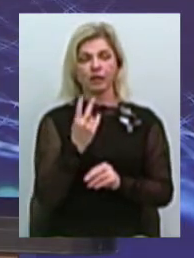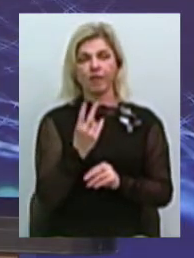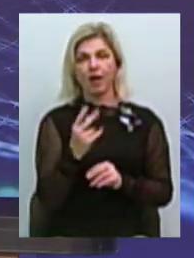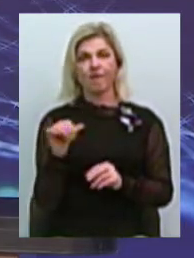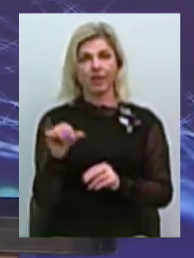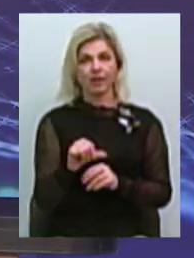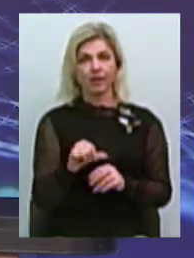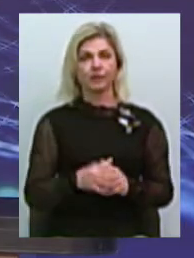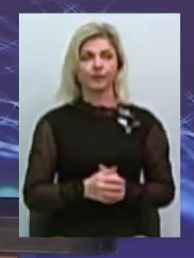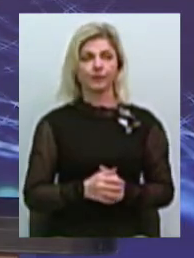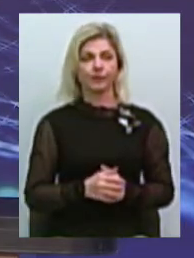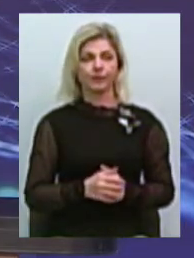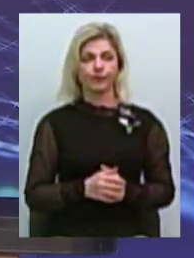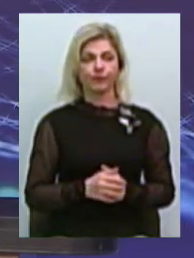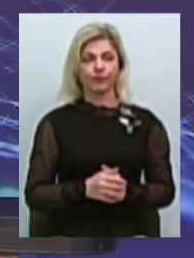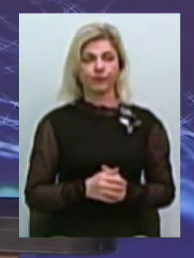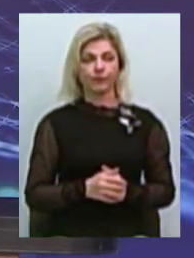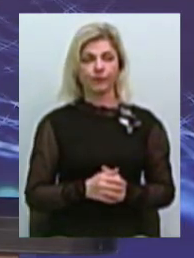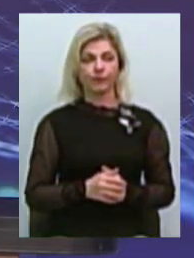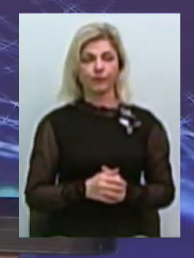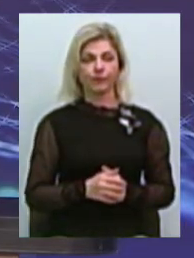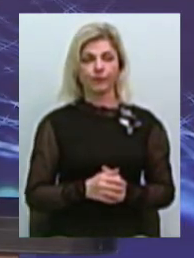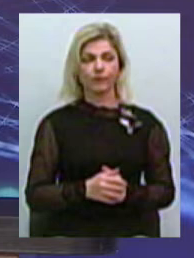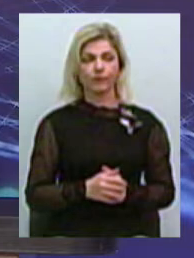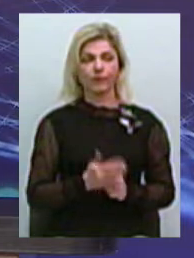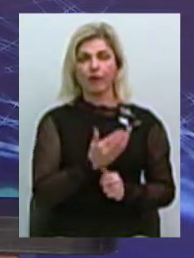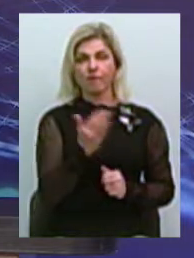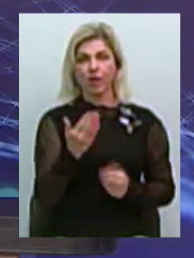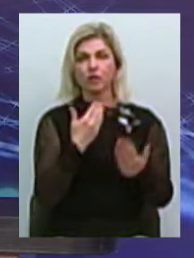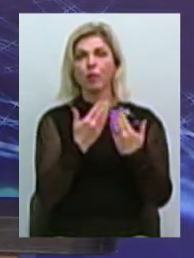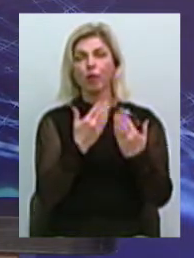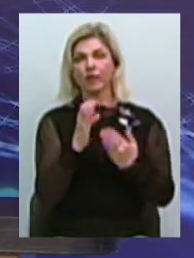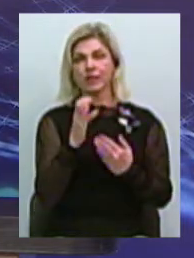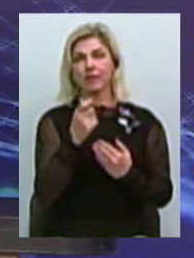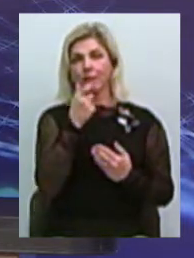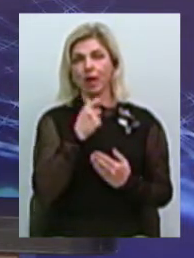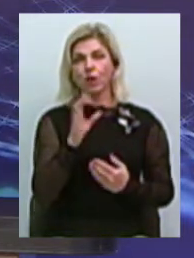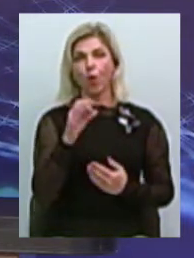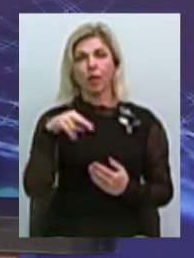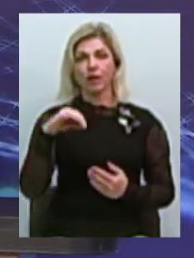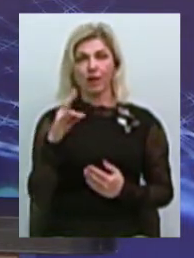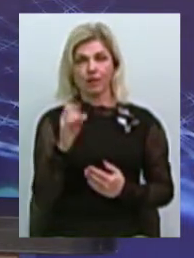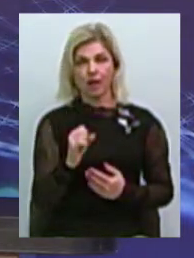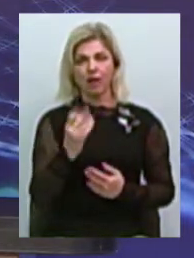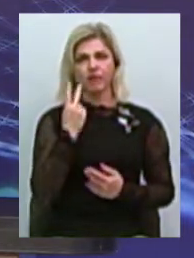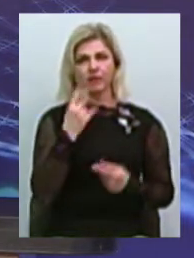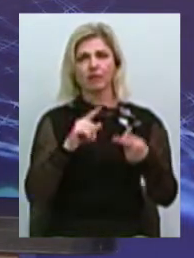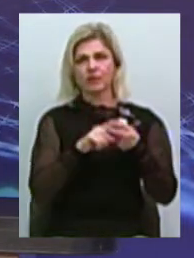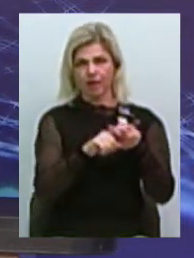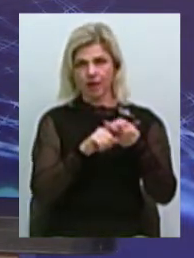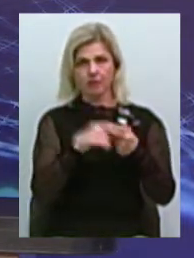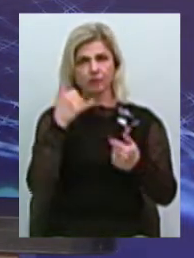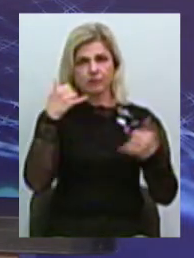хвилин до того, що ви поспілкувалися з пані Оленою Слободянюк, ми з нею весь час на зв'язку, і вона нас теж